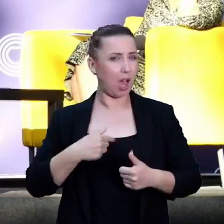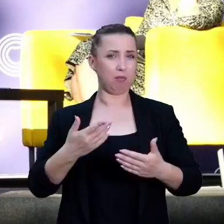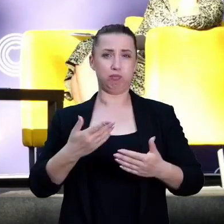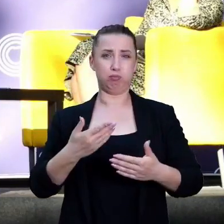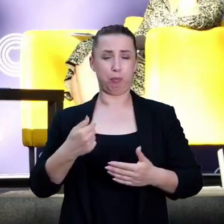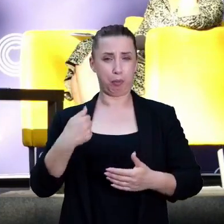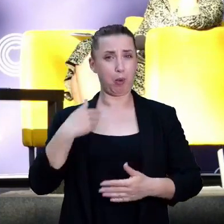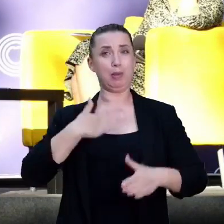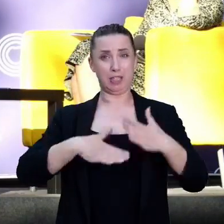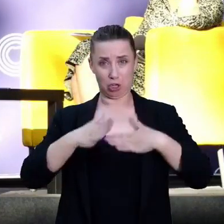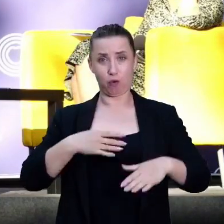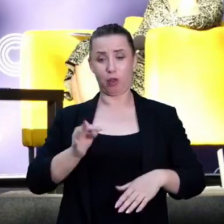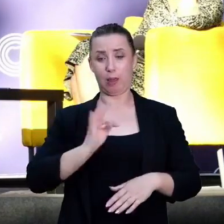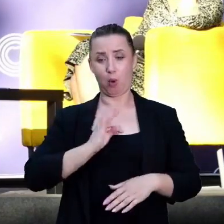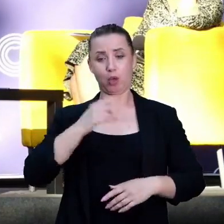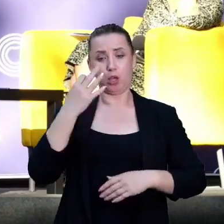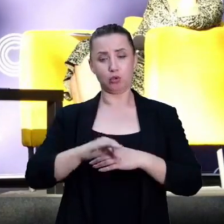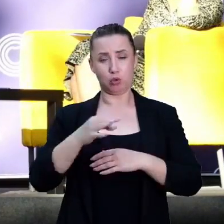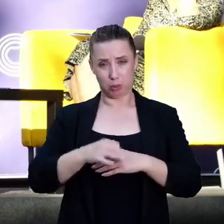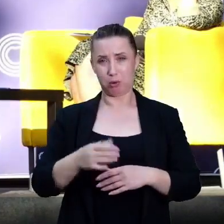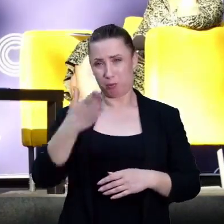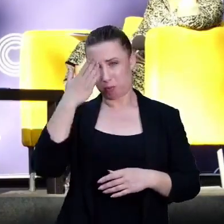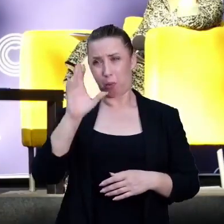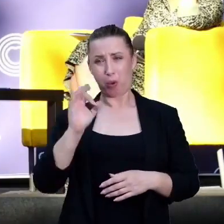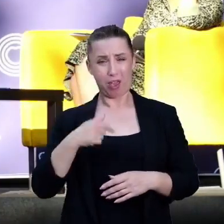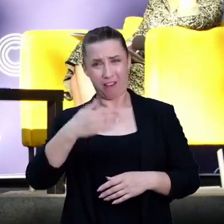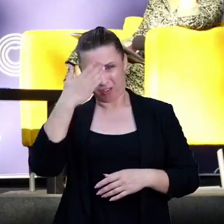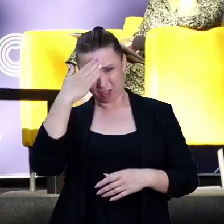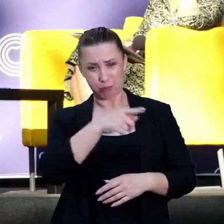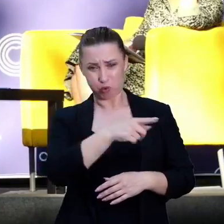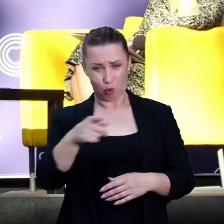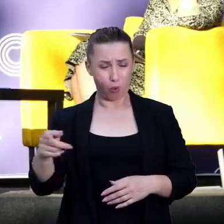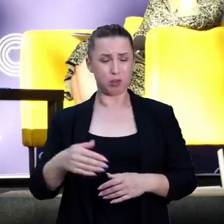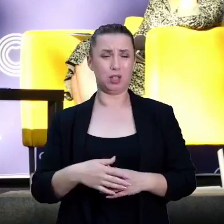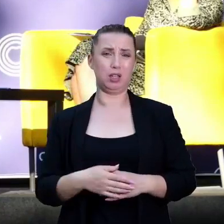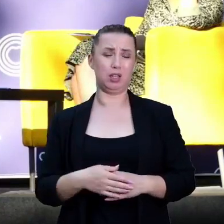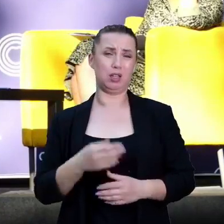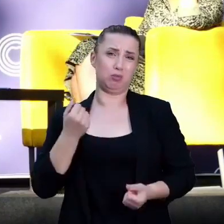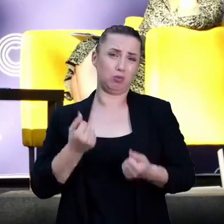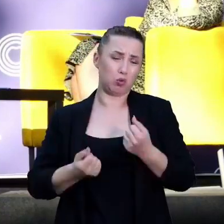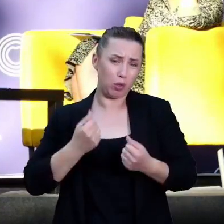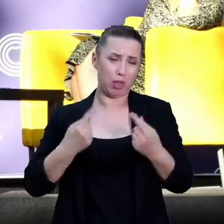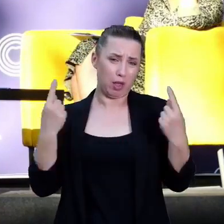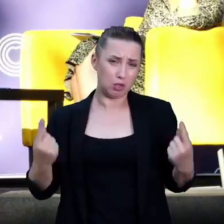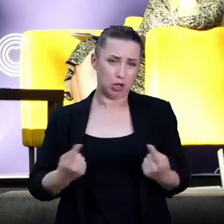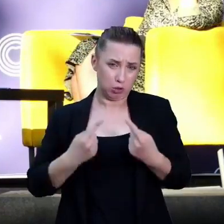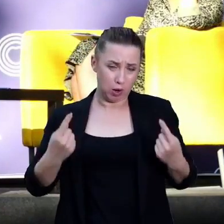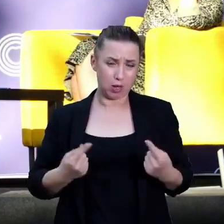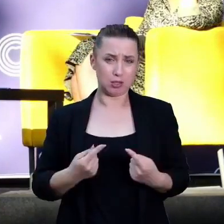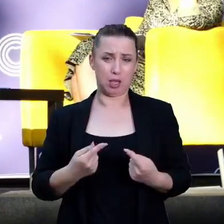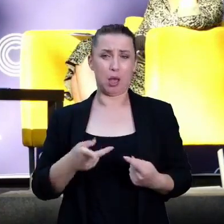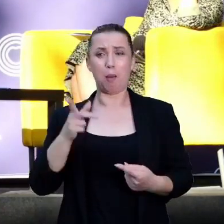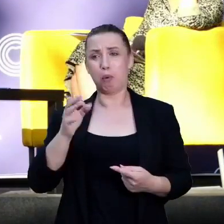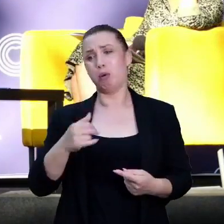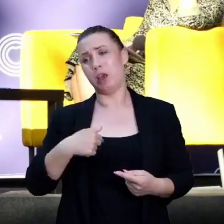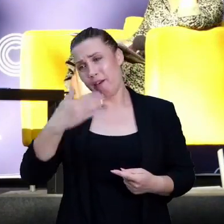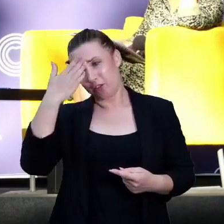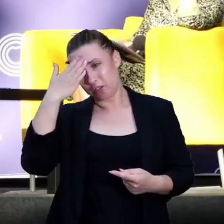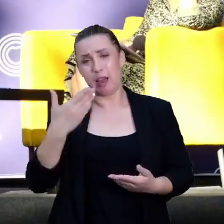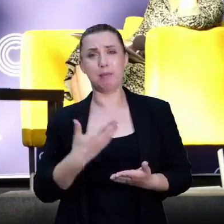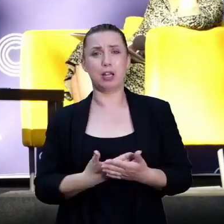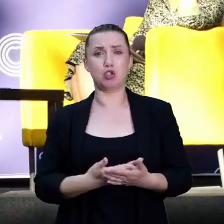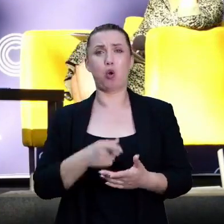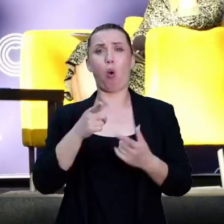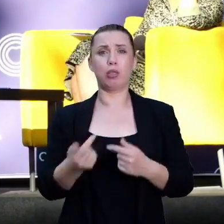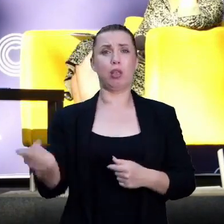nie poddawali, pomimo że wiedziałam, że jest im ogromnie trudno, bo przyszli, żeby studiować, żeby grać muzykę, żeby była ta interakcja,